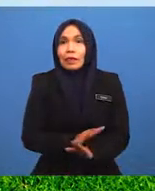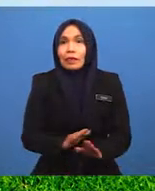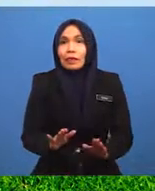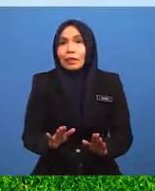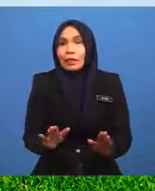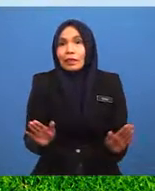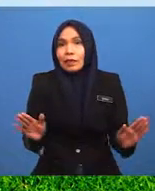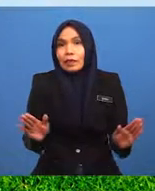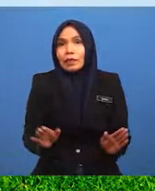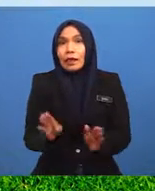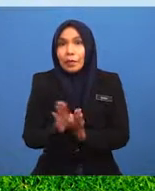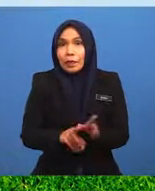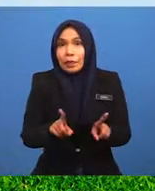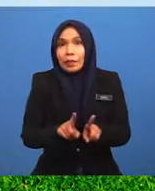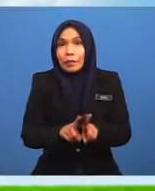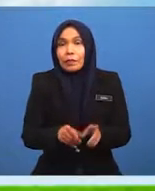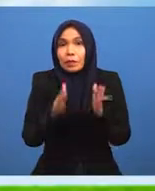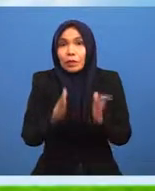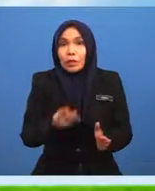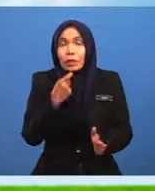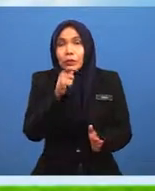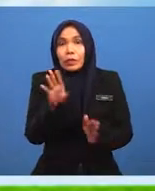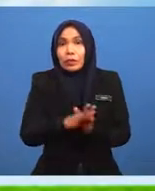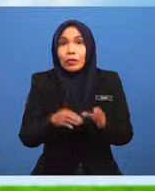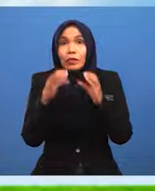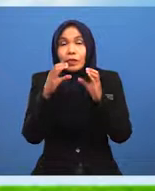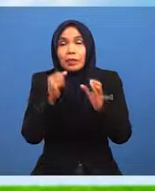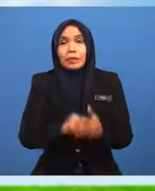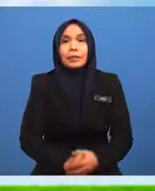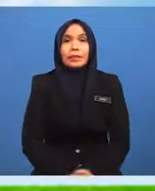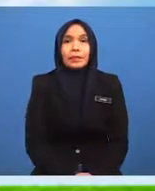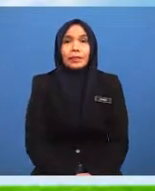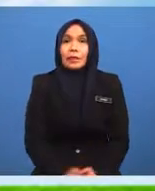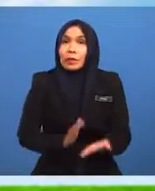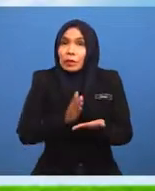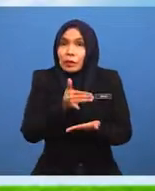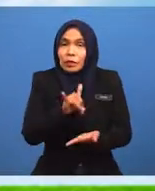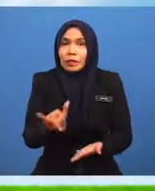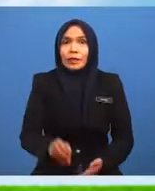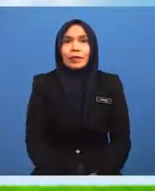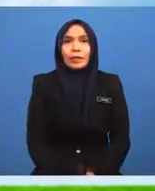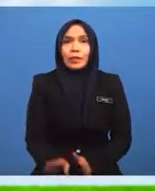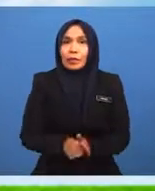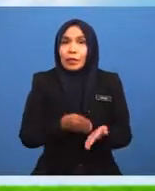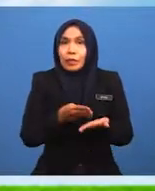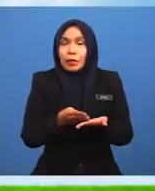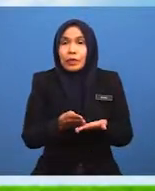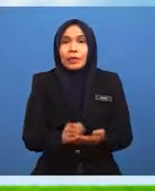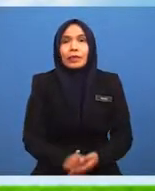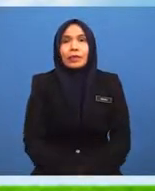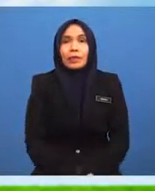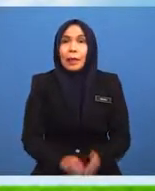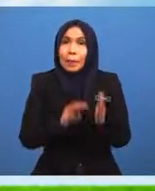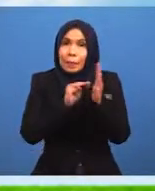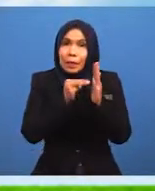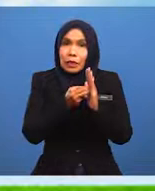dewasa dan sebagainya. Baik, seterusnya, berbudi pekerti mulia